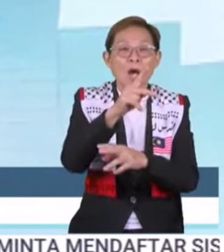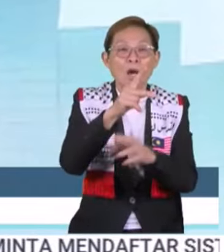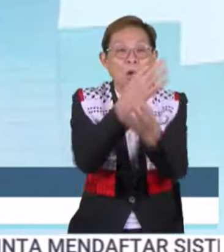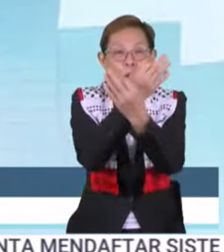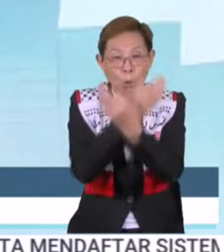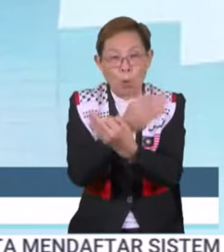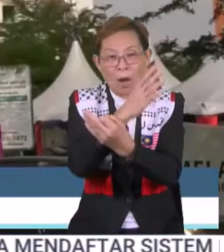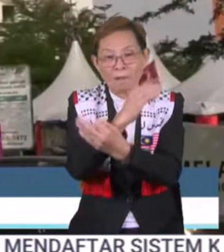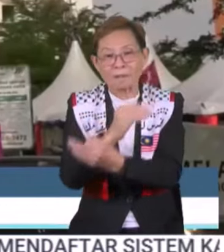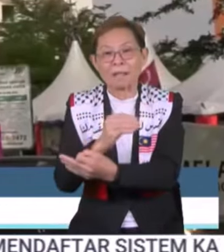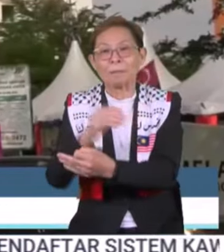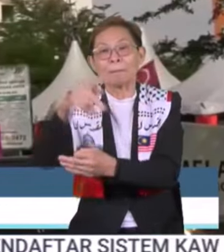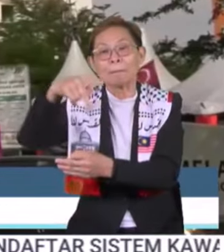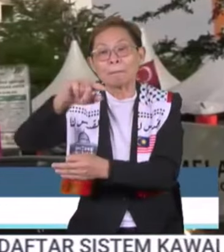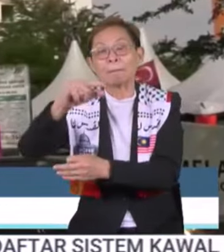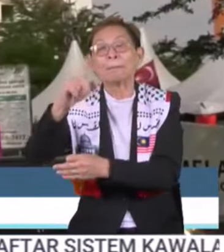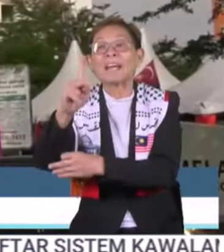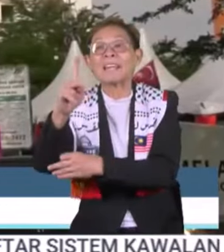Kota Tinggi.